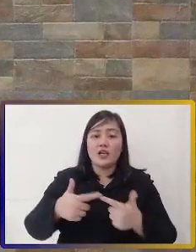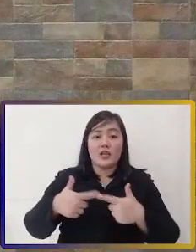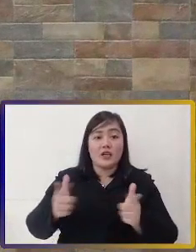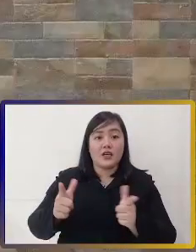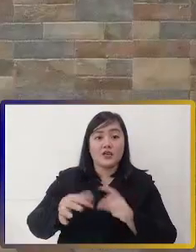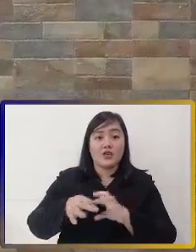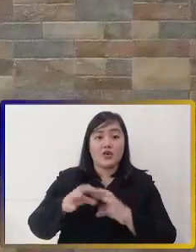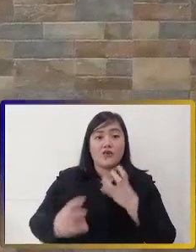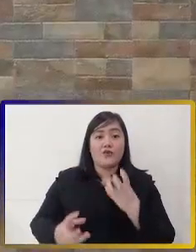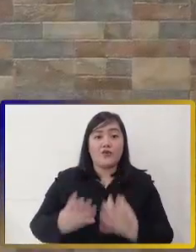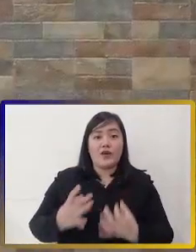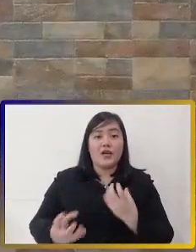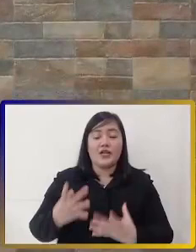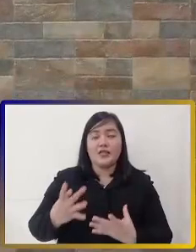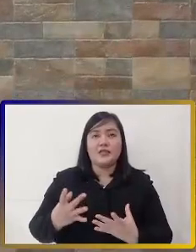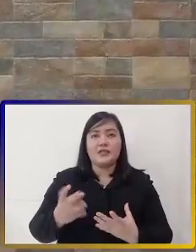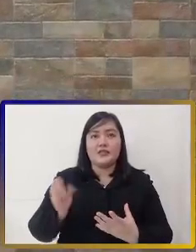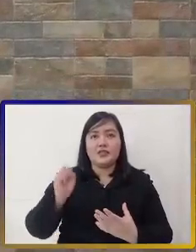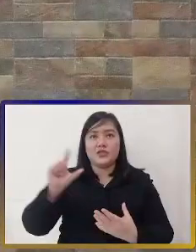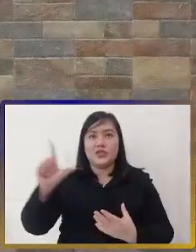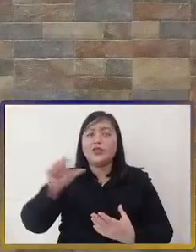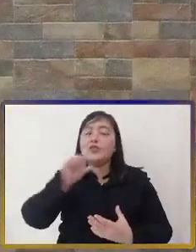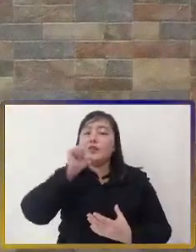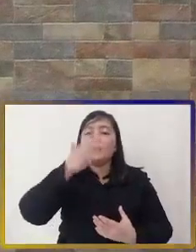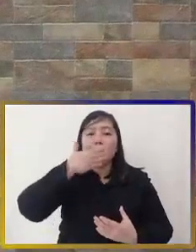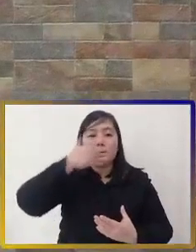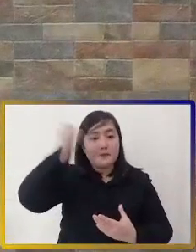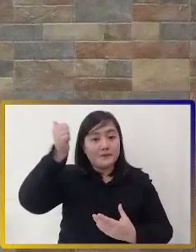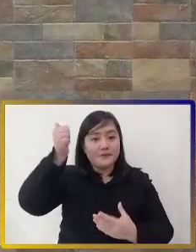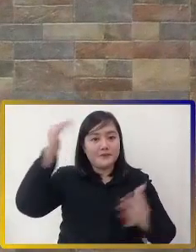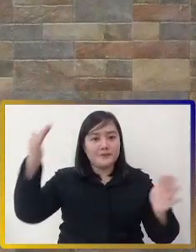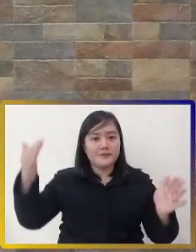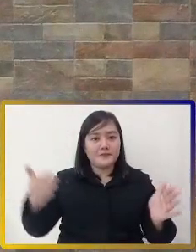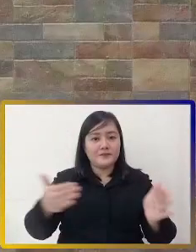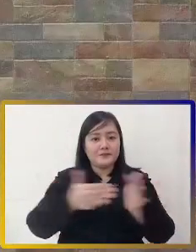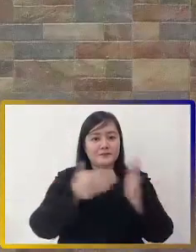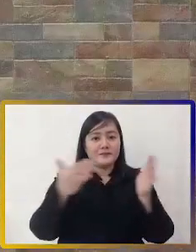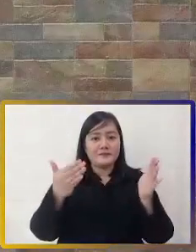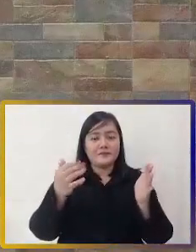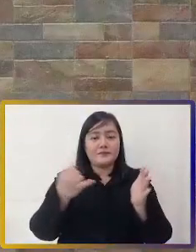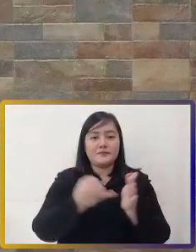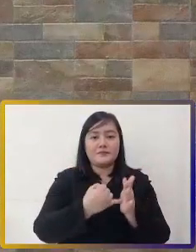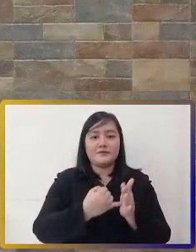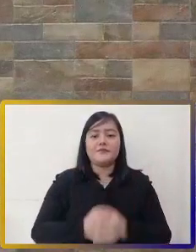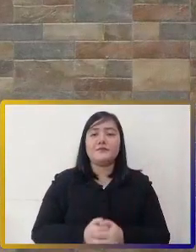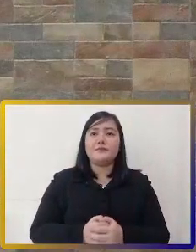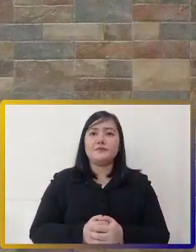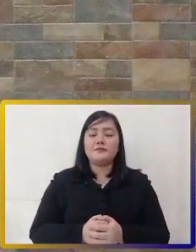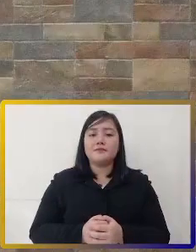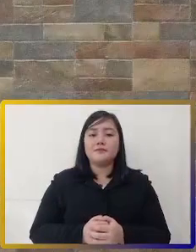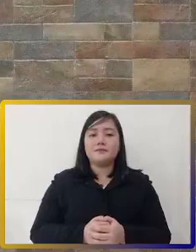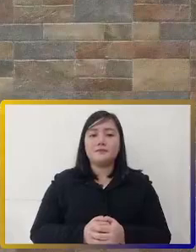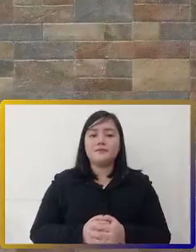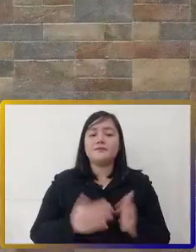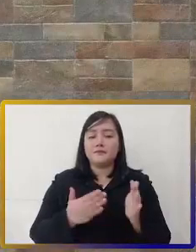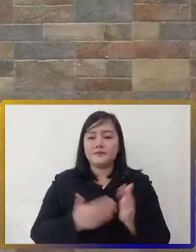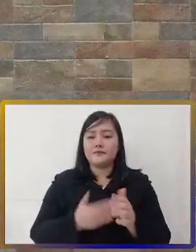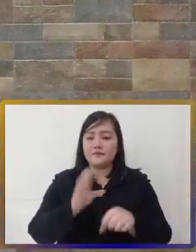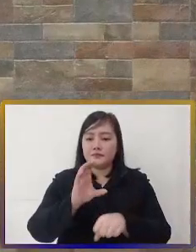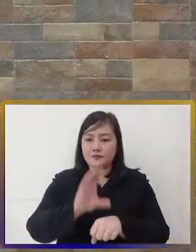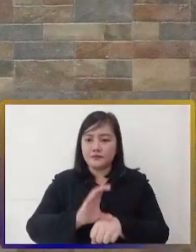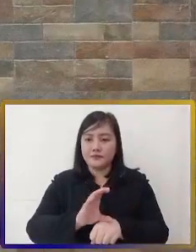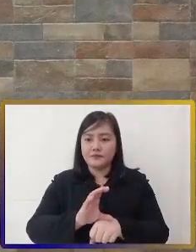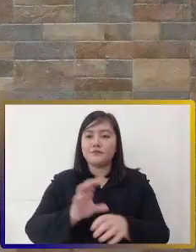ang magpapatunay po dito, mga kapatid? That the church na kiniklaim na sinabi ng Panginoong Hesukristo na my church,